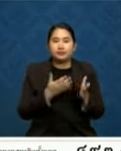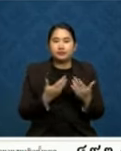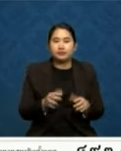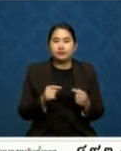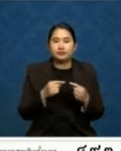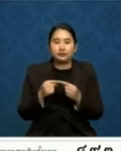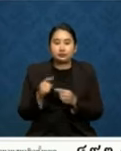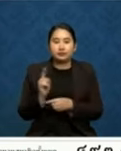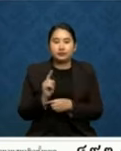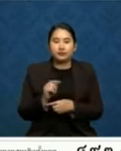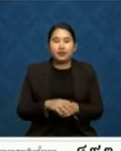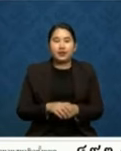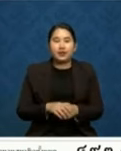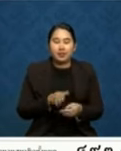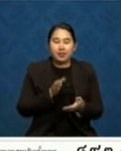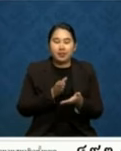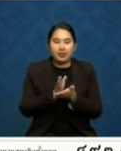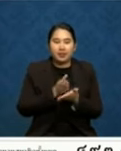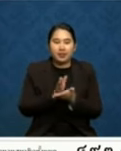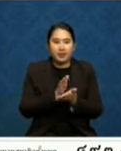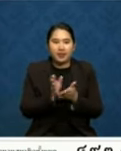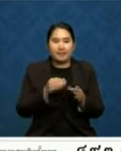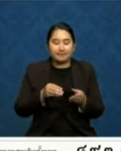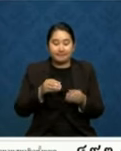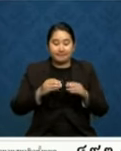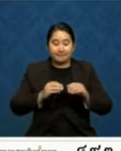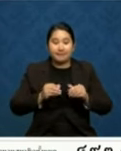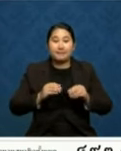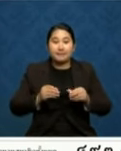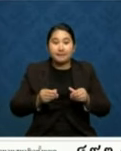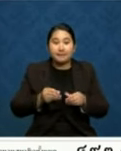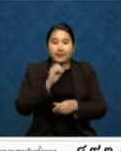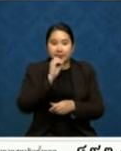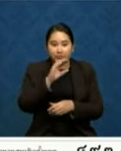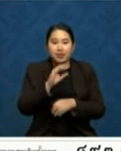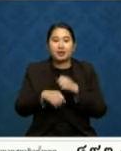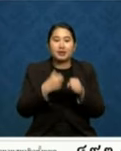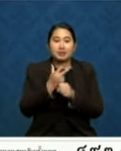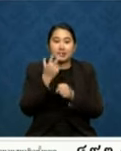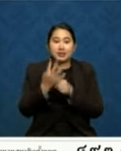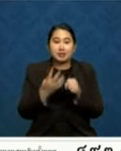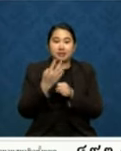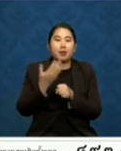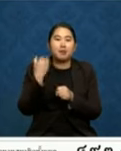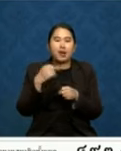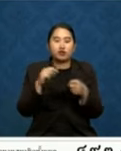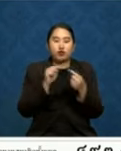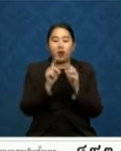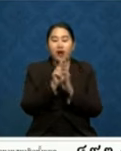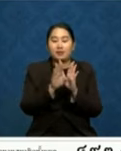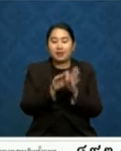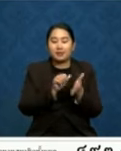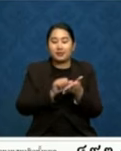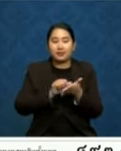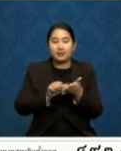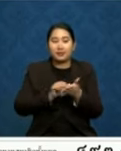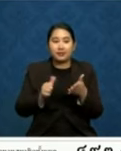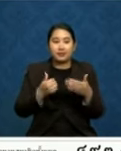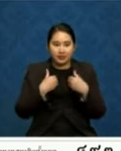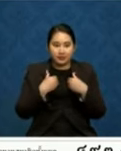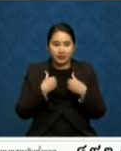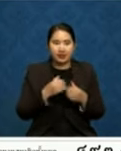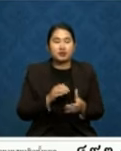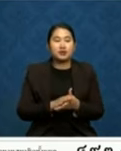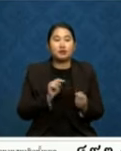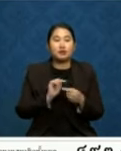นหนึ่งนะครับในส่วนของยาซอยยาเส้นผู้ประกอบการเขาก็บอกว่าในช่วง 3-4 ปีมาเนี่ยมันมีแก้ไขระเบียบนะครับในส่วนของเรา